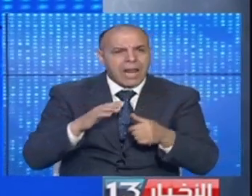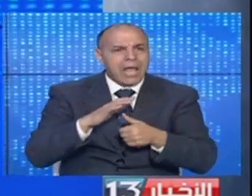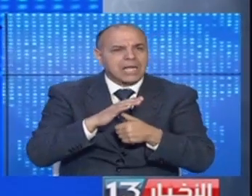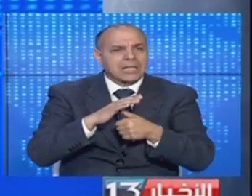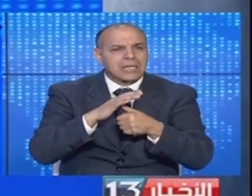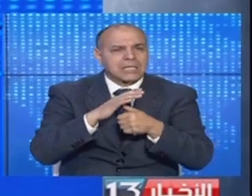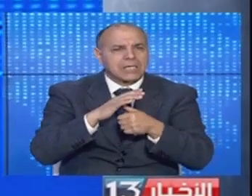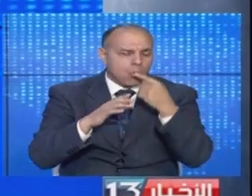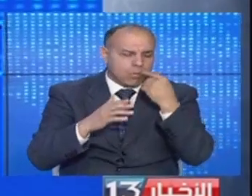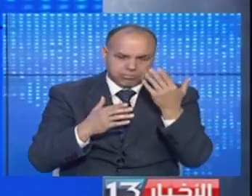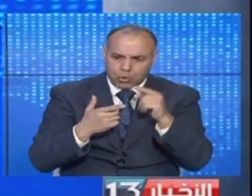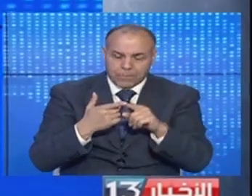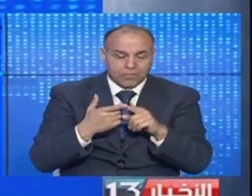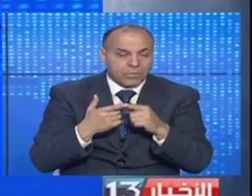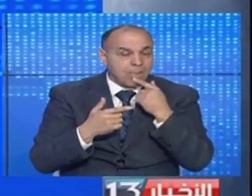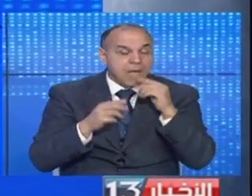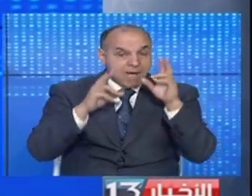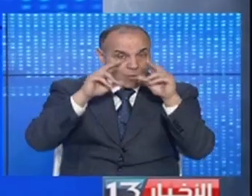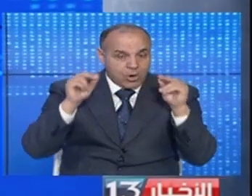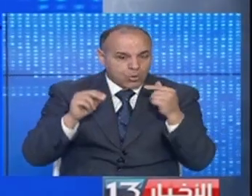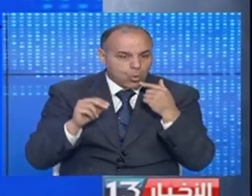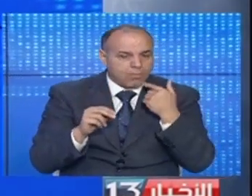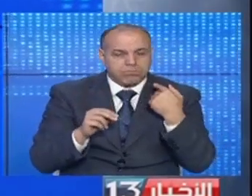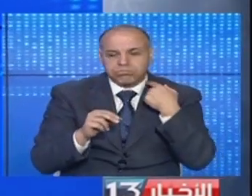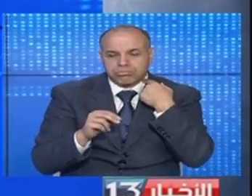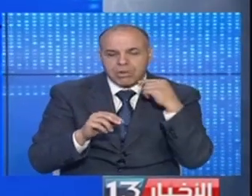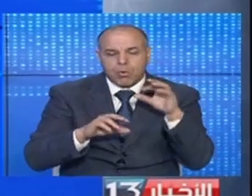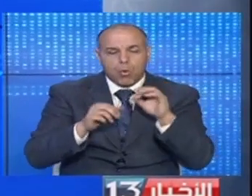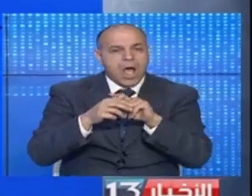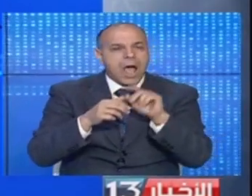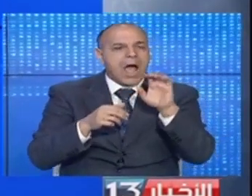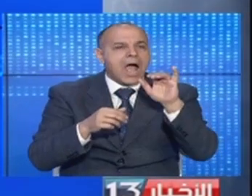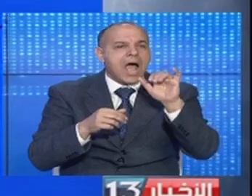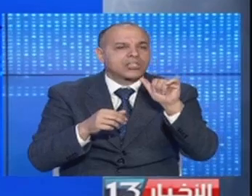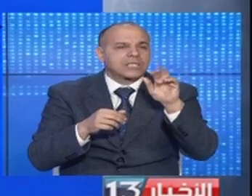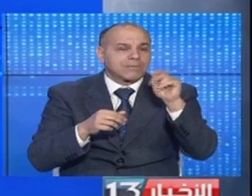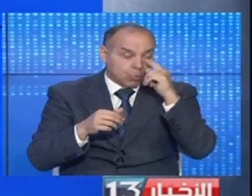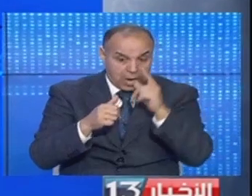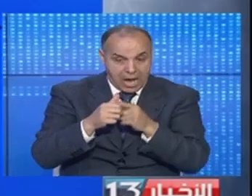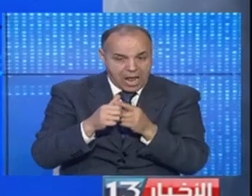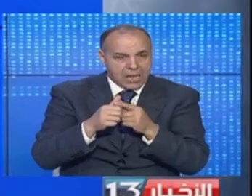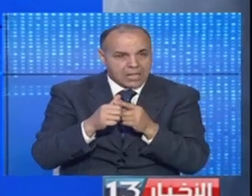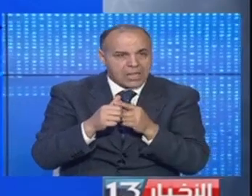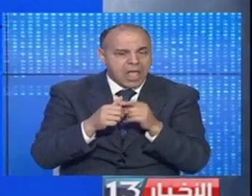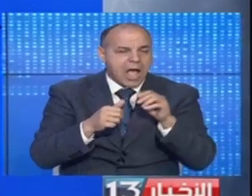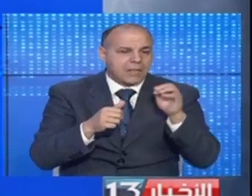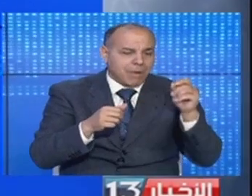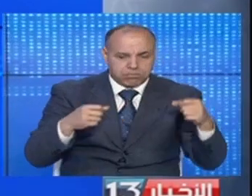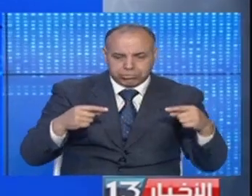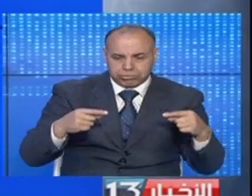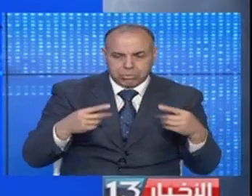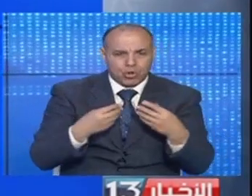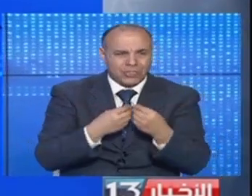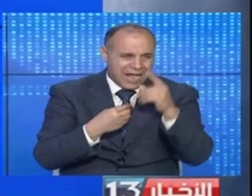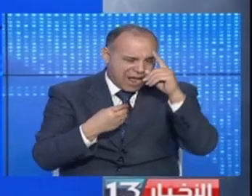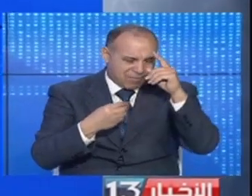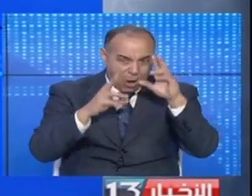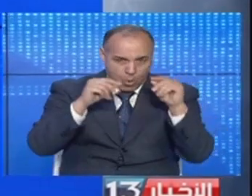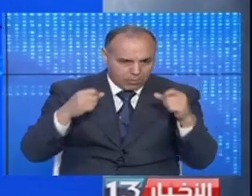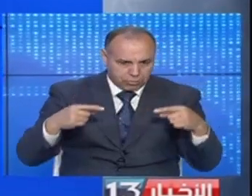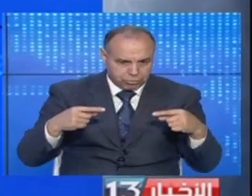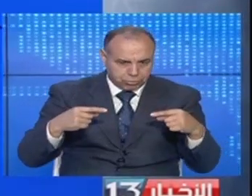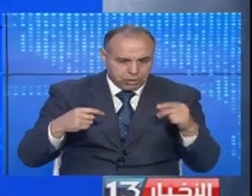المضيف اما في هولندا فقد انهزم المتصدر اياكس امستردام انما اثمار في قمه مواجهه الجوله الرابعه